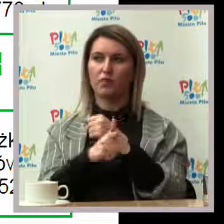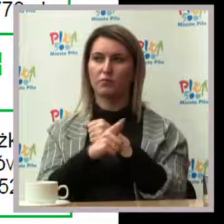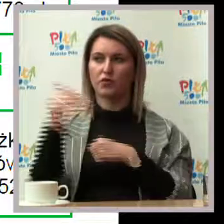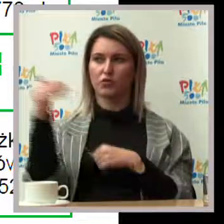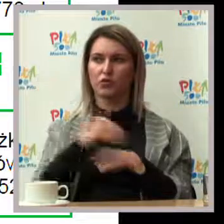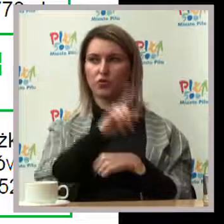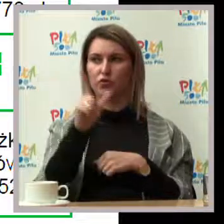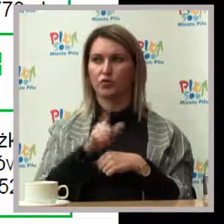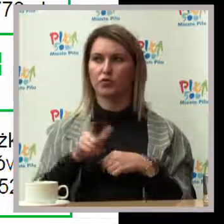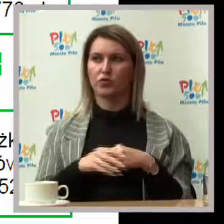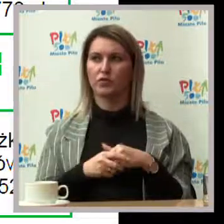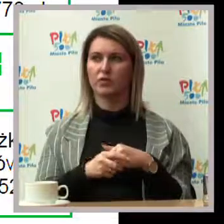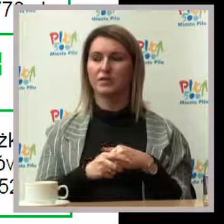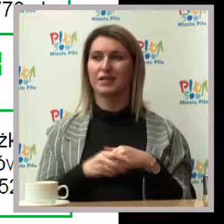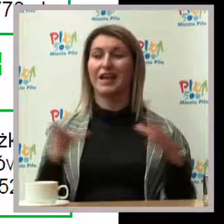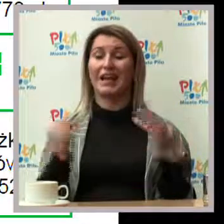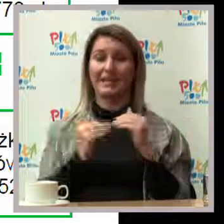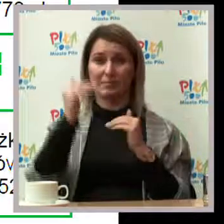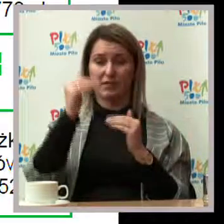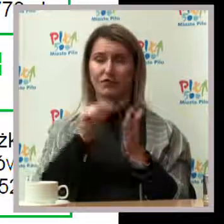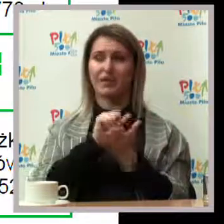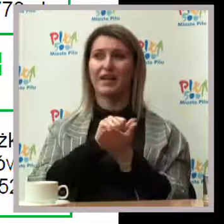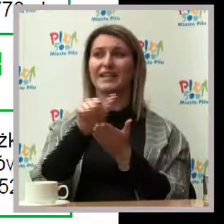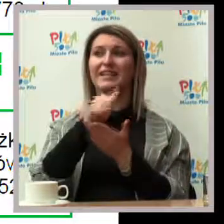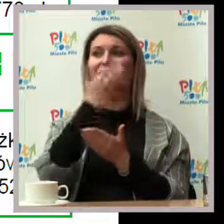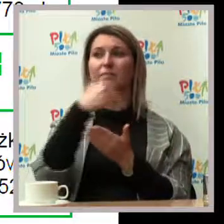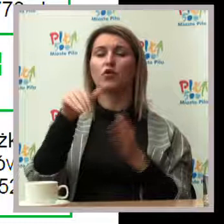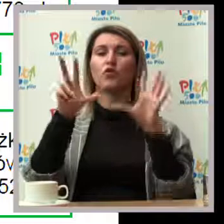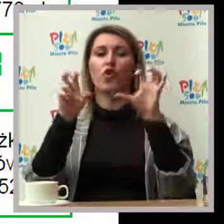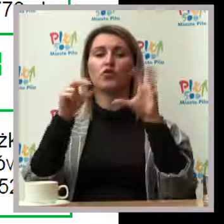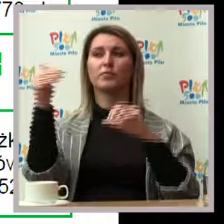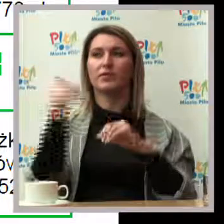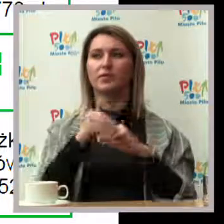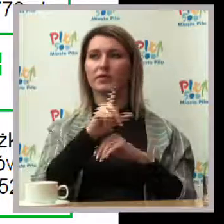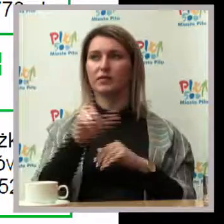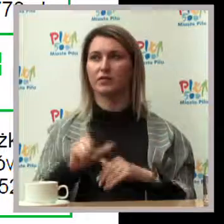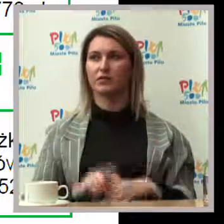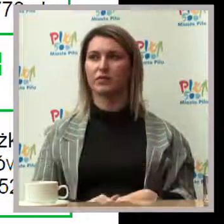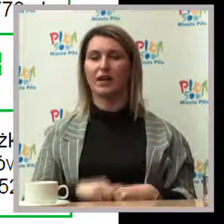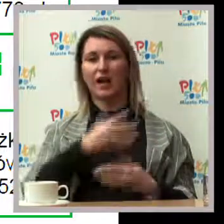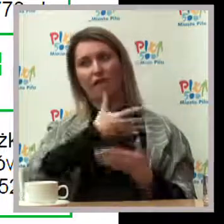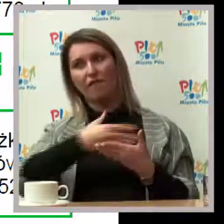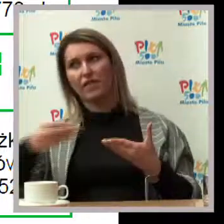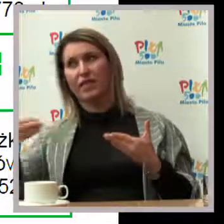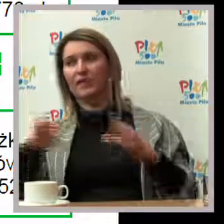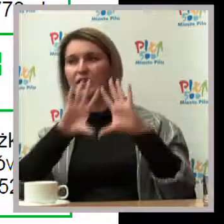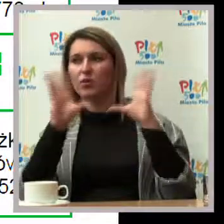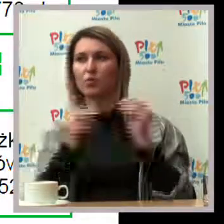340 milionów 528 tysięcy i wydatki ogółem na poziomie 328